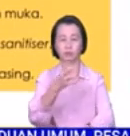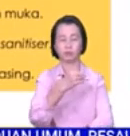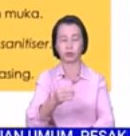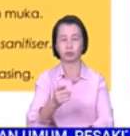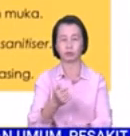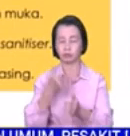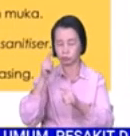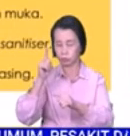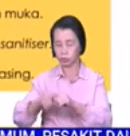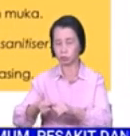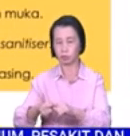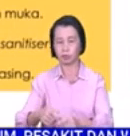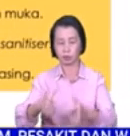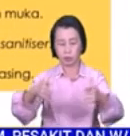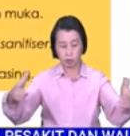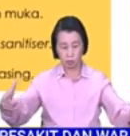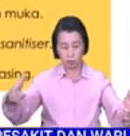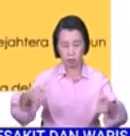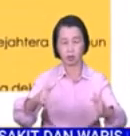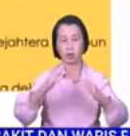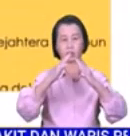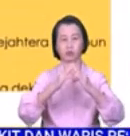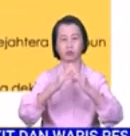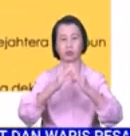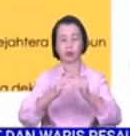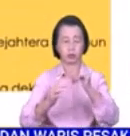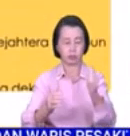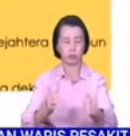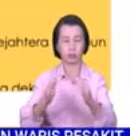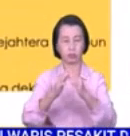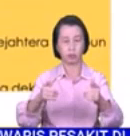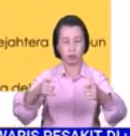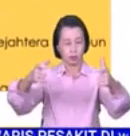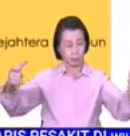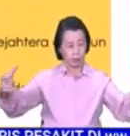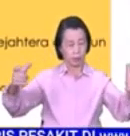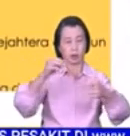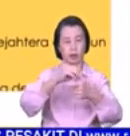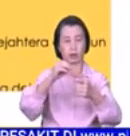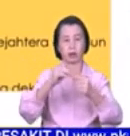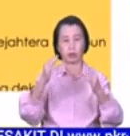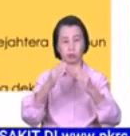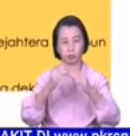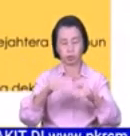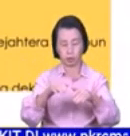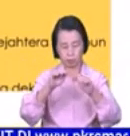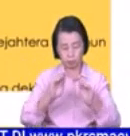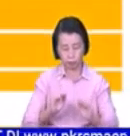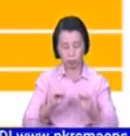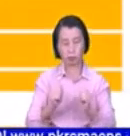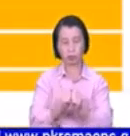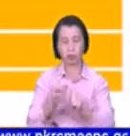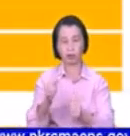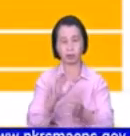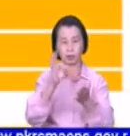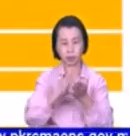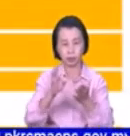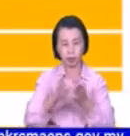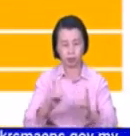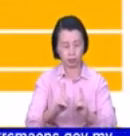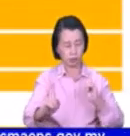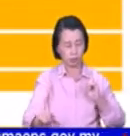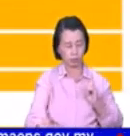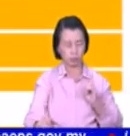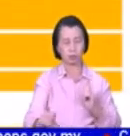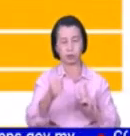juga tertakluk kepada saiz ruang rumah persendirian, rumah panjang atau rumah pengebumian selepas mengambil kira